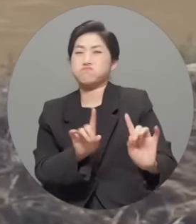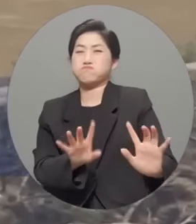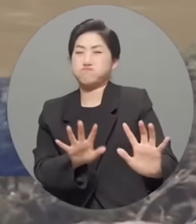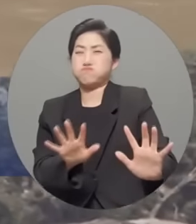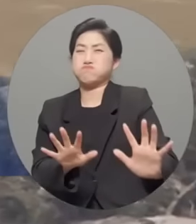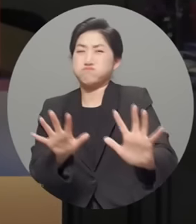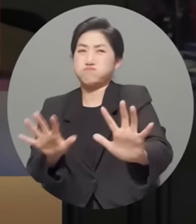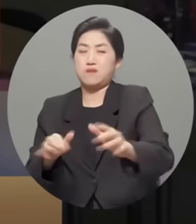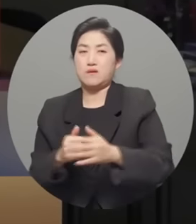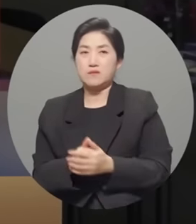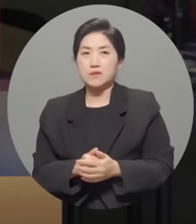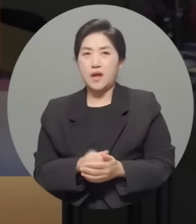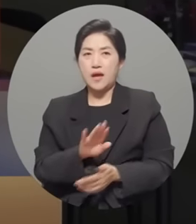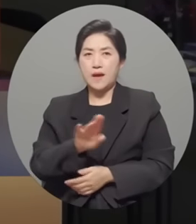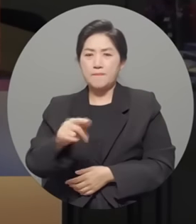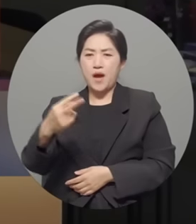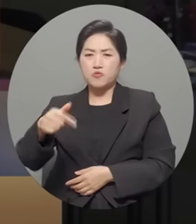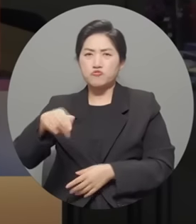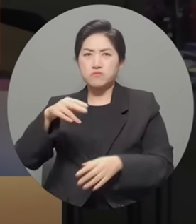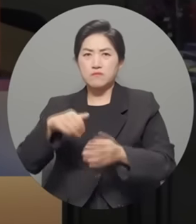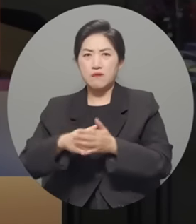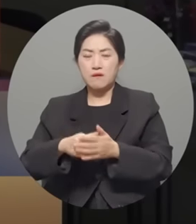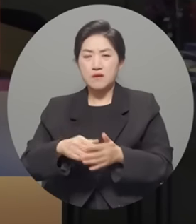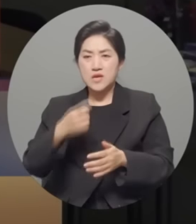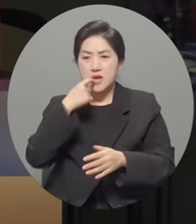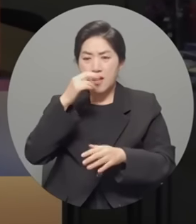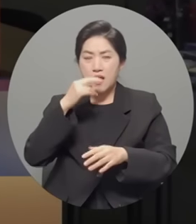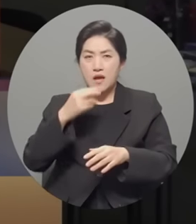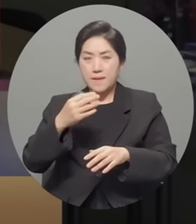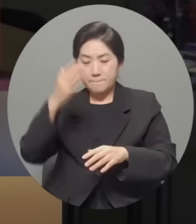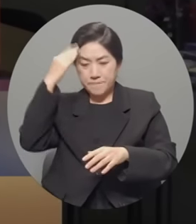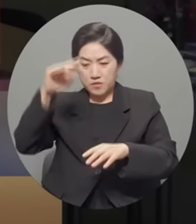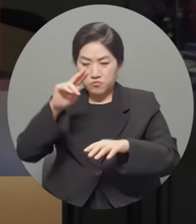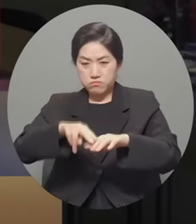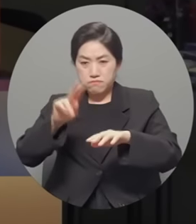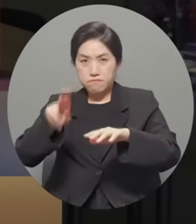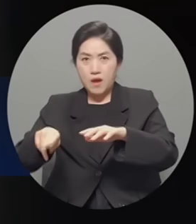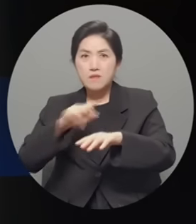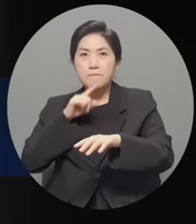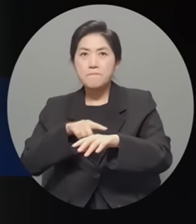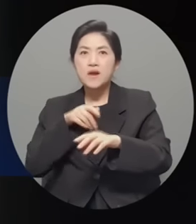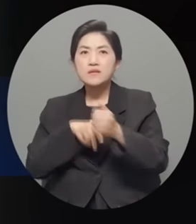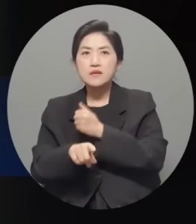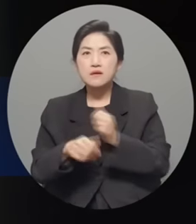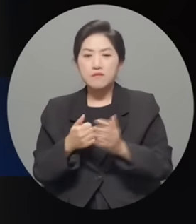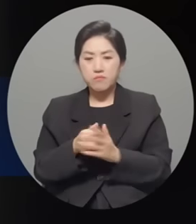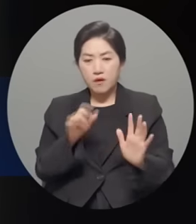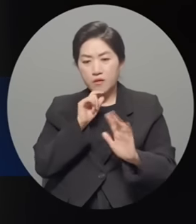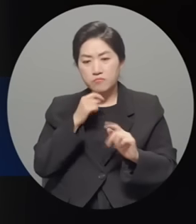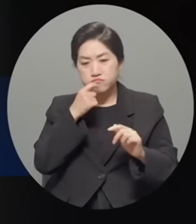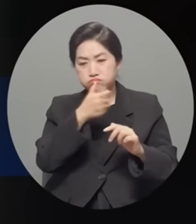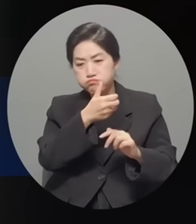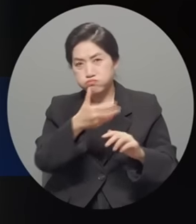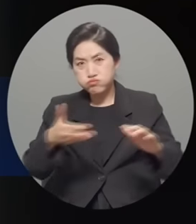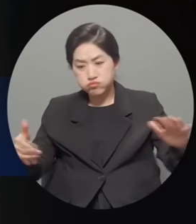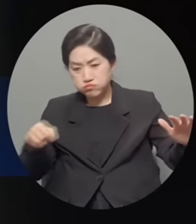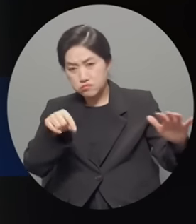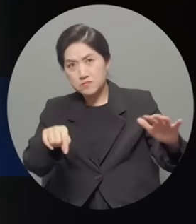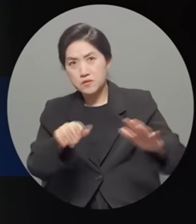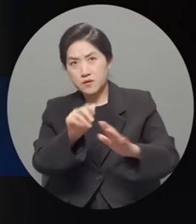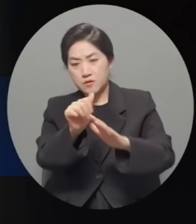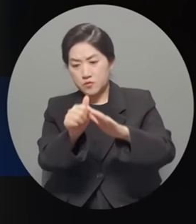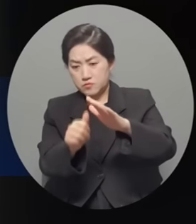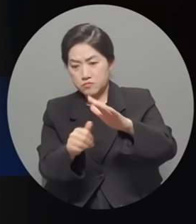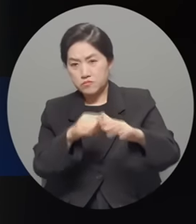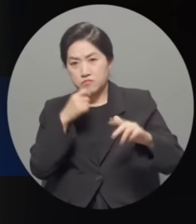굳이 바둑판이라고 말을 할 정도면은 수중에서 이제 수색하는 거 말고는 저는